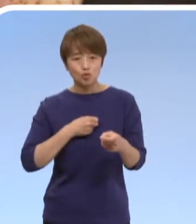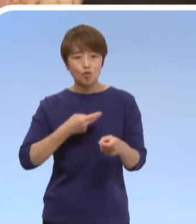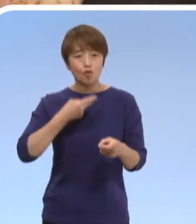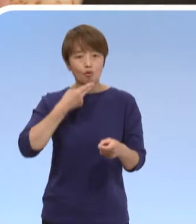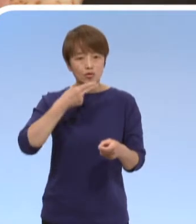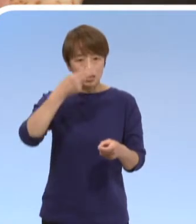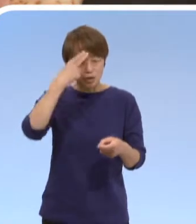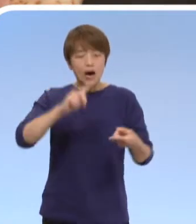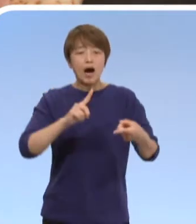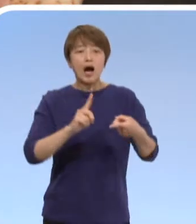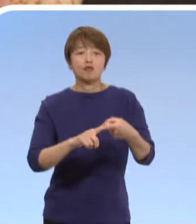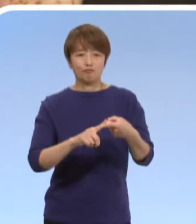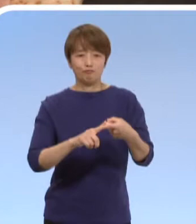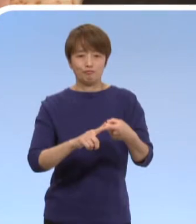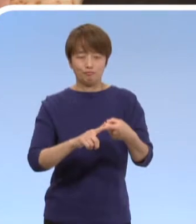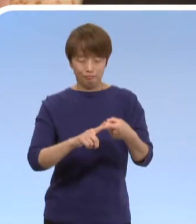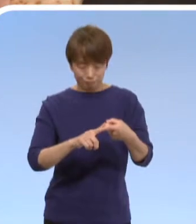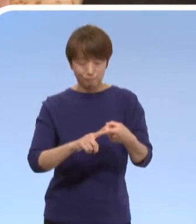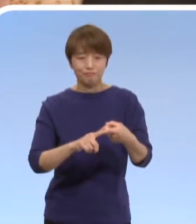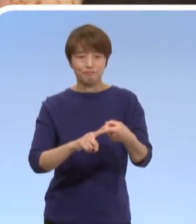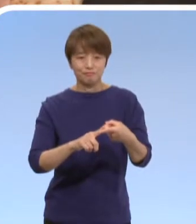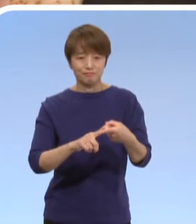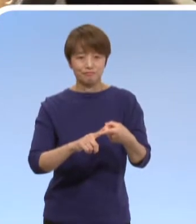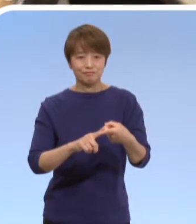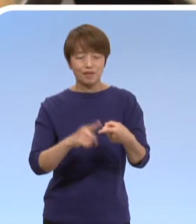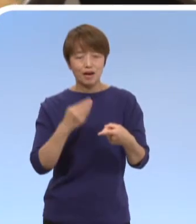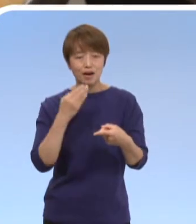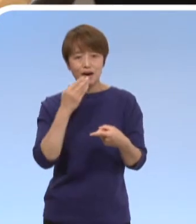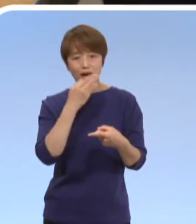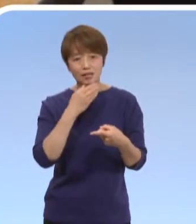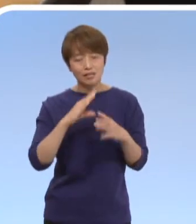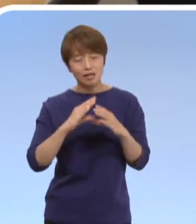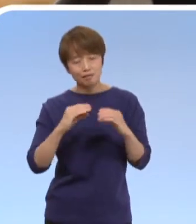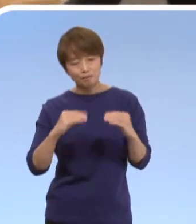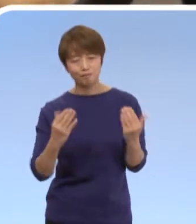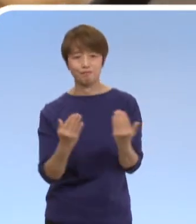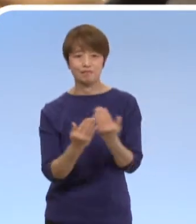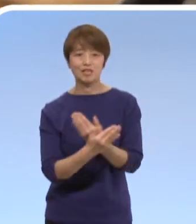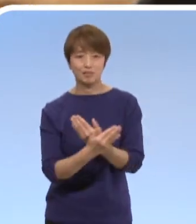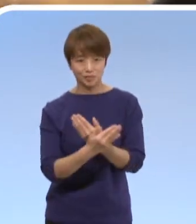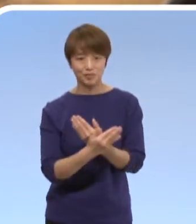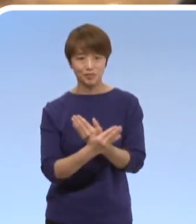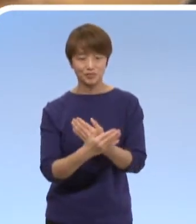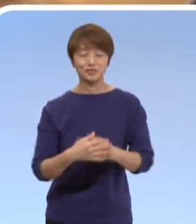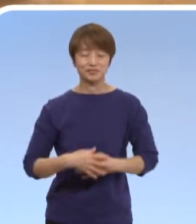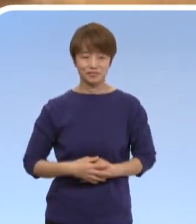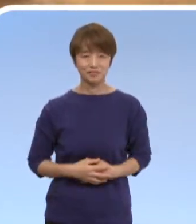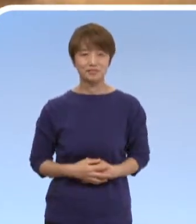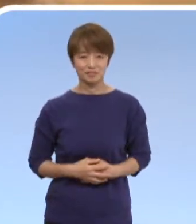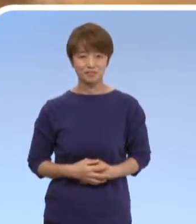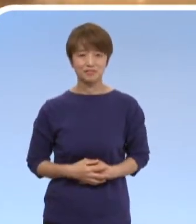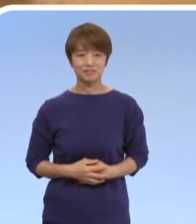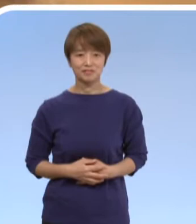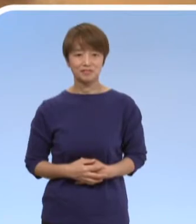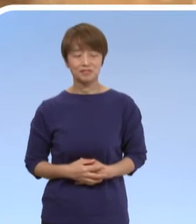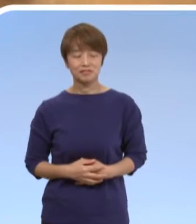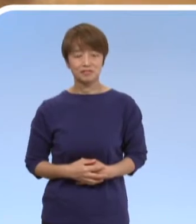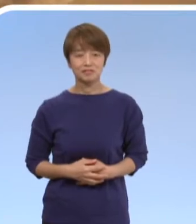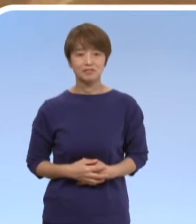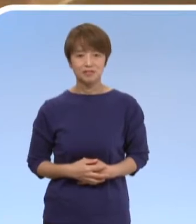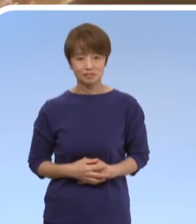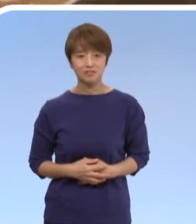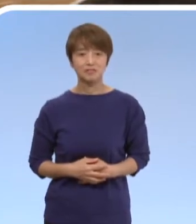性が良くて酒粕を使うことによってかなりまろやかに召し上がっていただけるというところであります